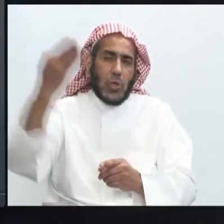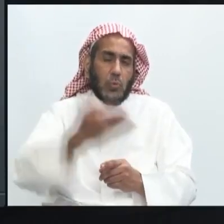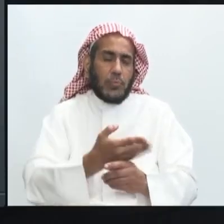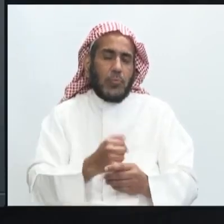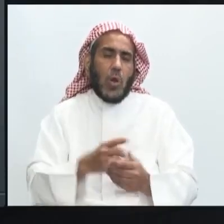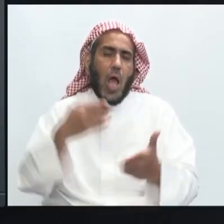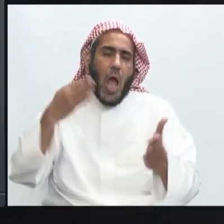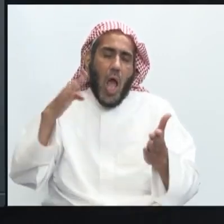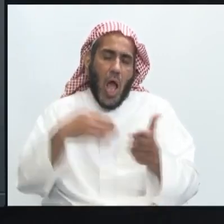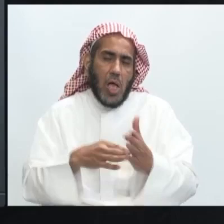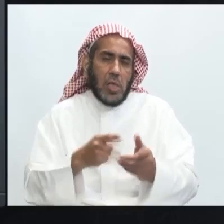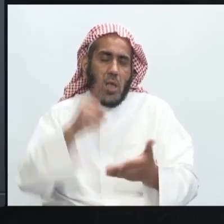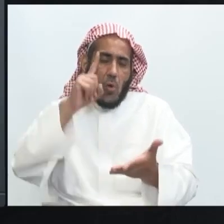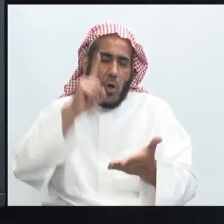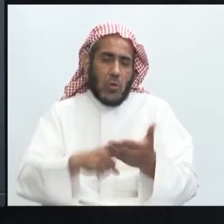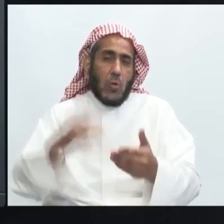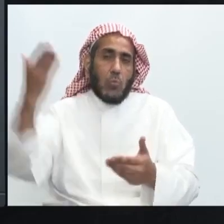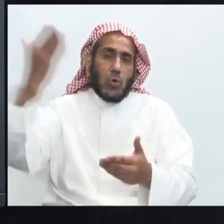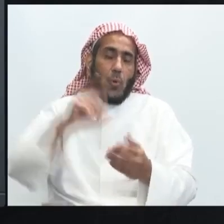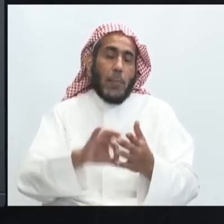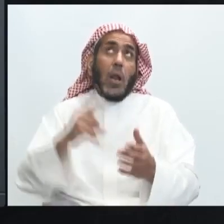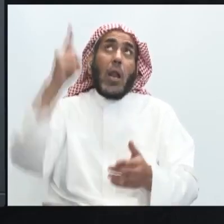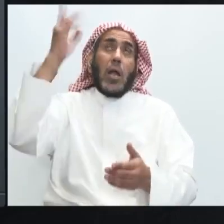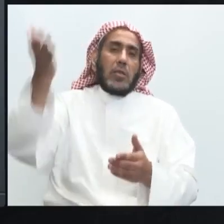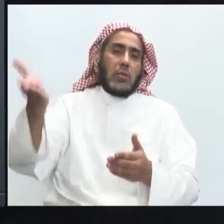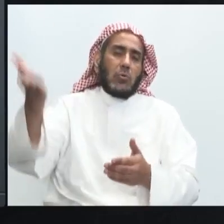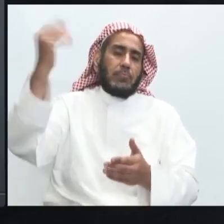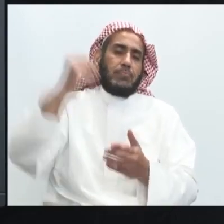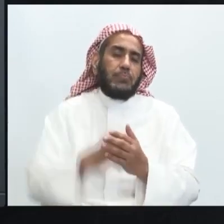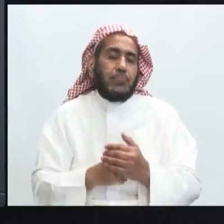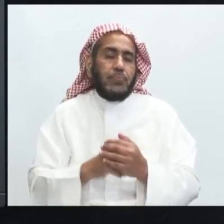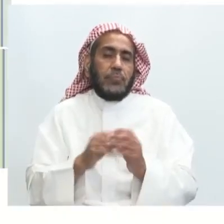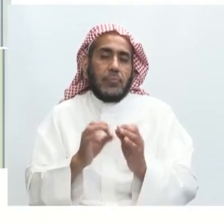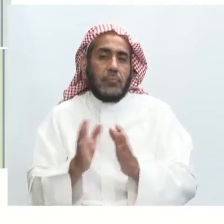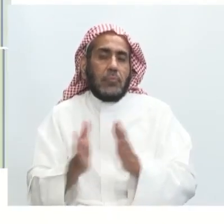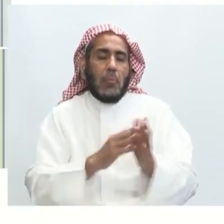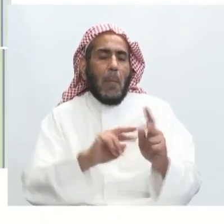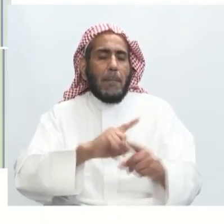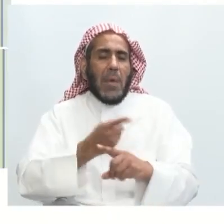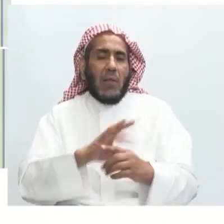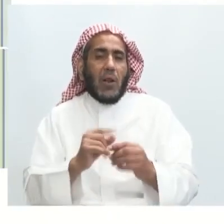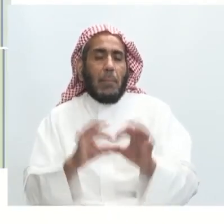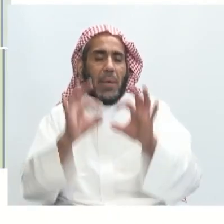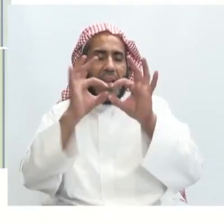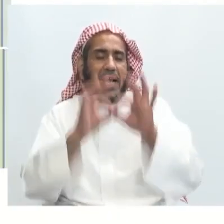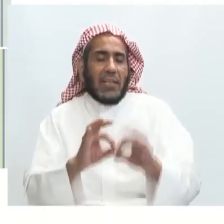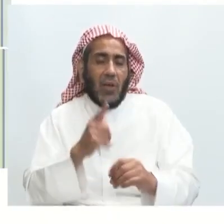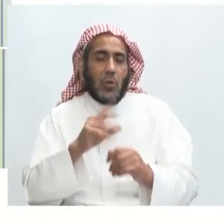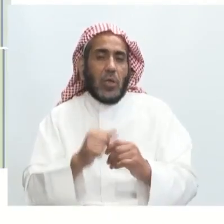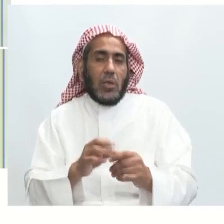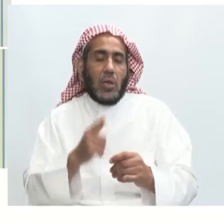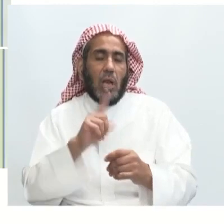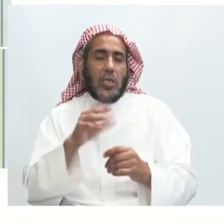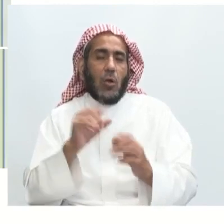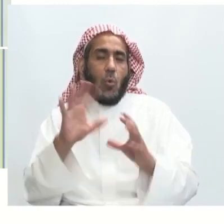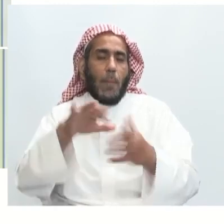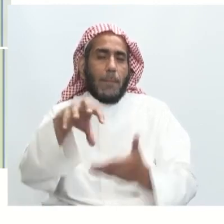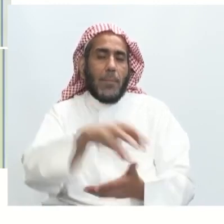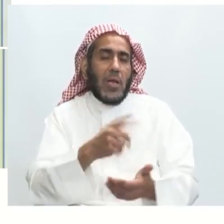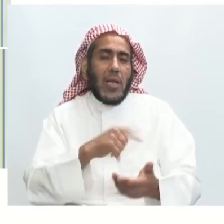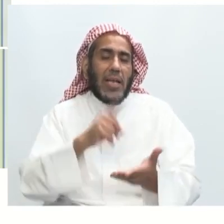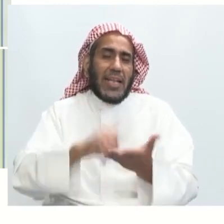هنا ايضا حتى يؤكدوا لهم انه رسل من الله عز وجل ما الفرق بين الايتين في قوله تعالى على لسان قوم